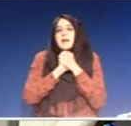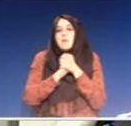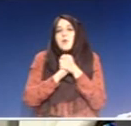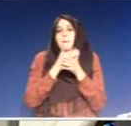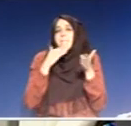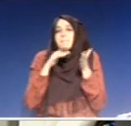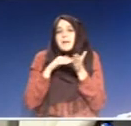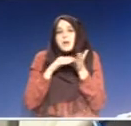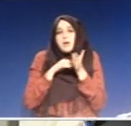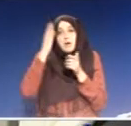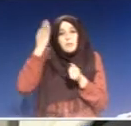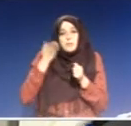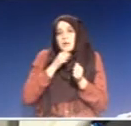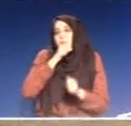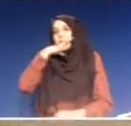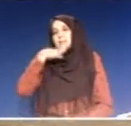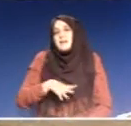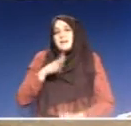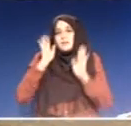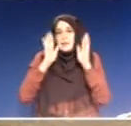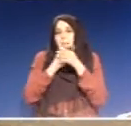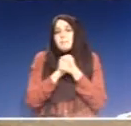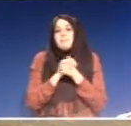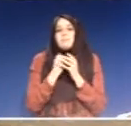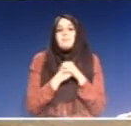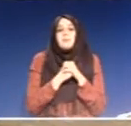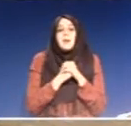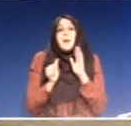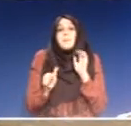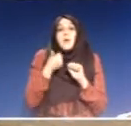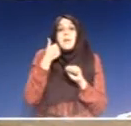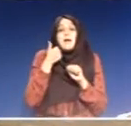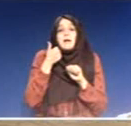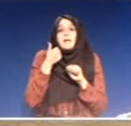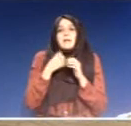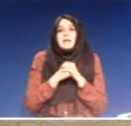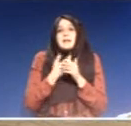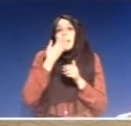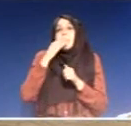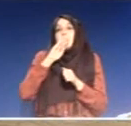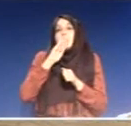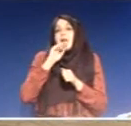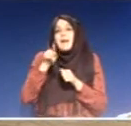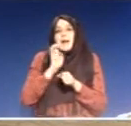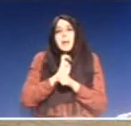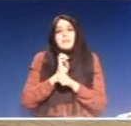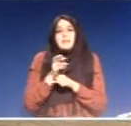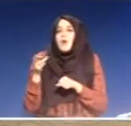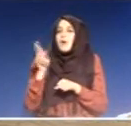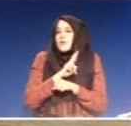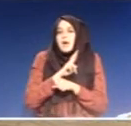أشرف الأنبياء والمرسلين. صلى الله عليه وسلم. أولا الحمد لله على عودة هذه الحصة